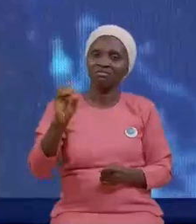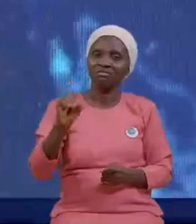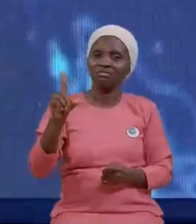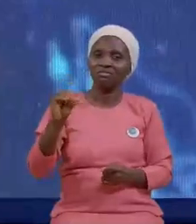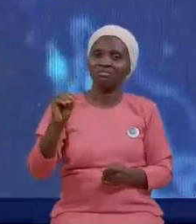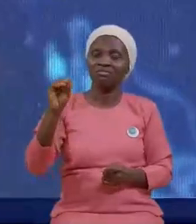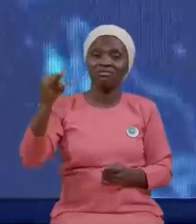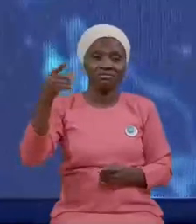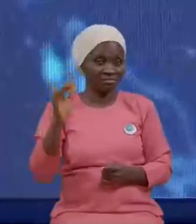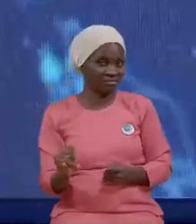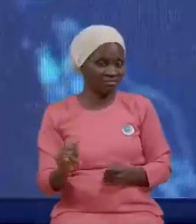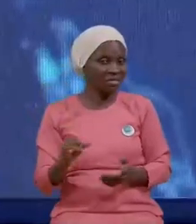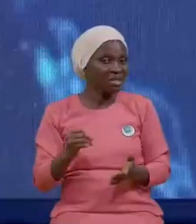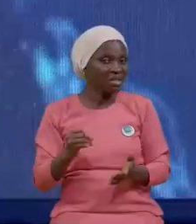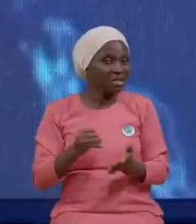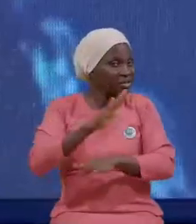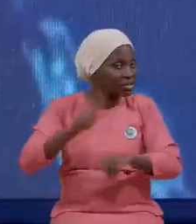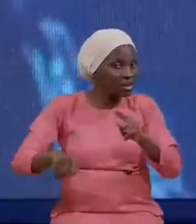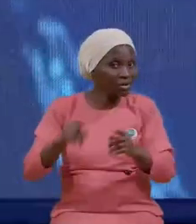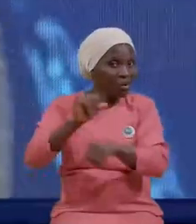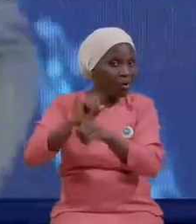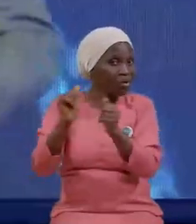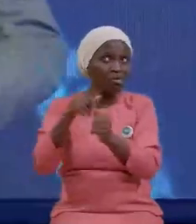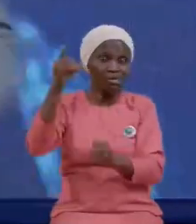certaines personnes sur la terre.